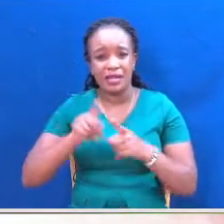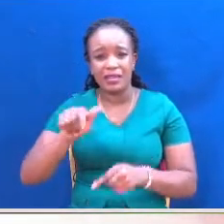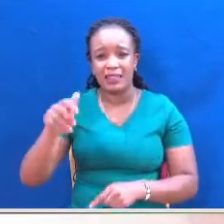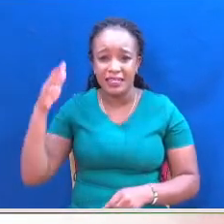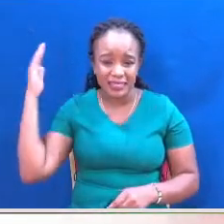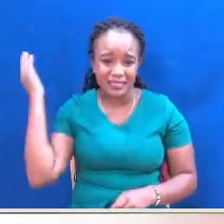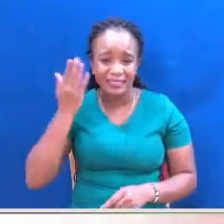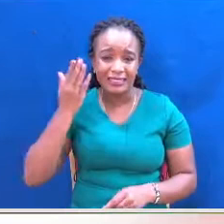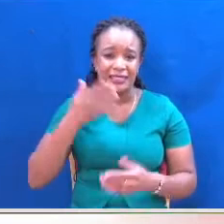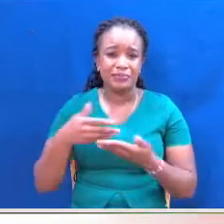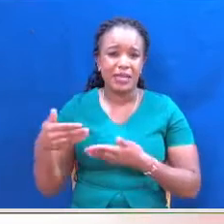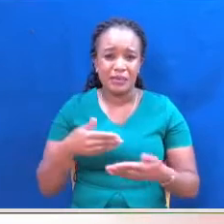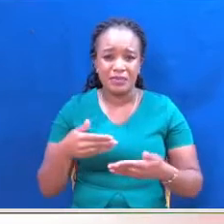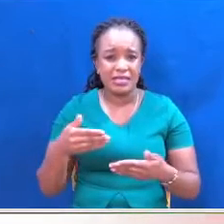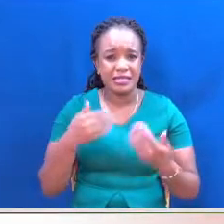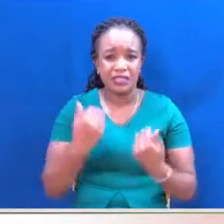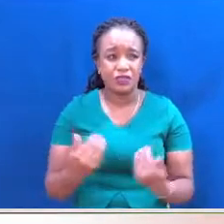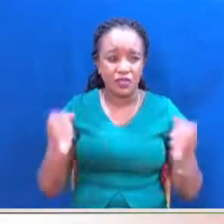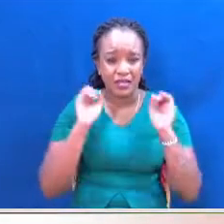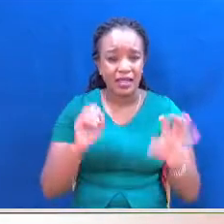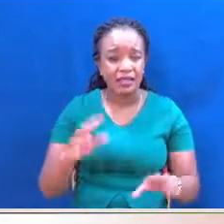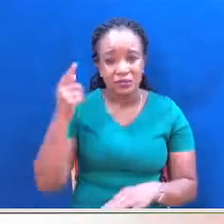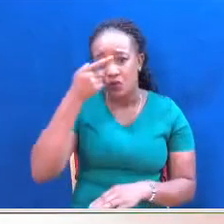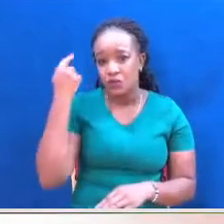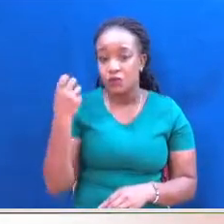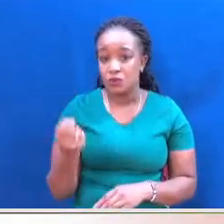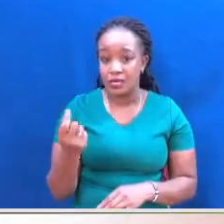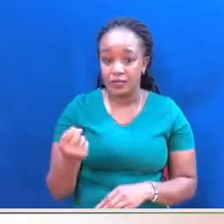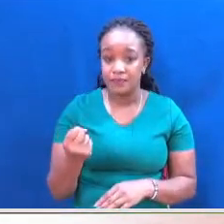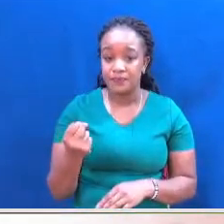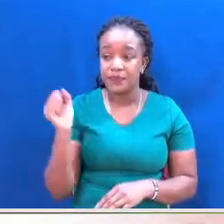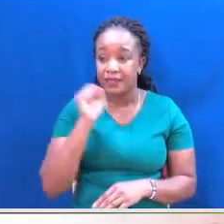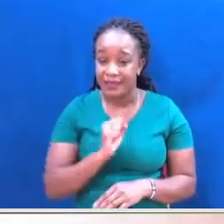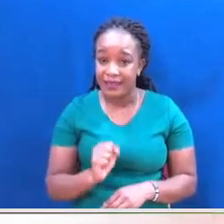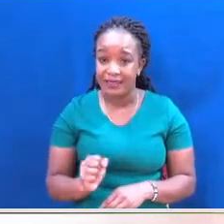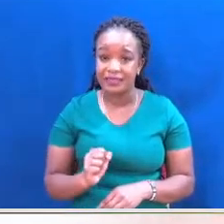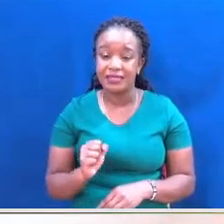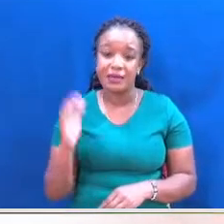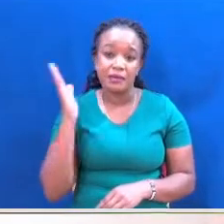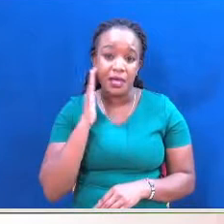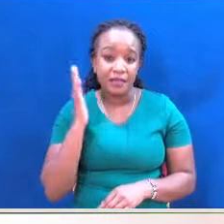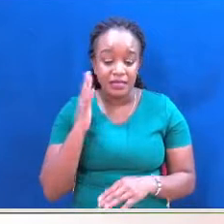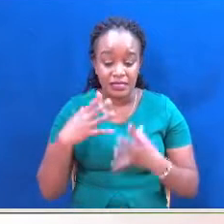huwezi kata mtoto kwa ajili ya ugali na ni mtoto wa kijana yako. Wajukuu wakienda kwa mama kwa shosho, shosho huwa